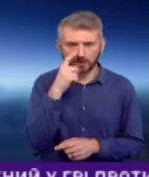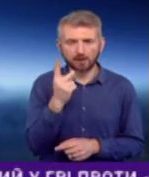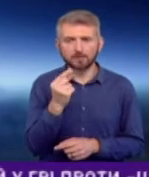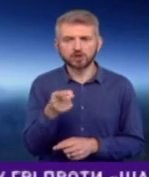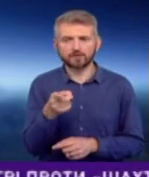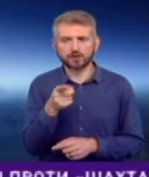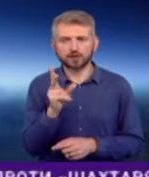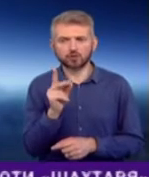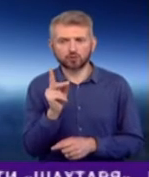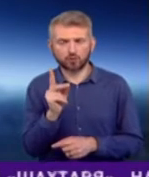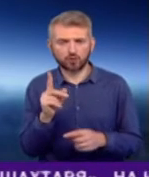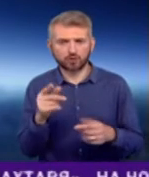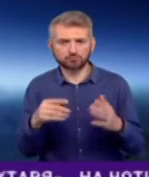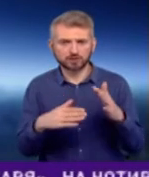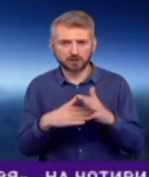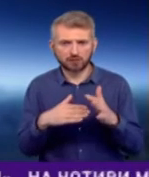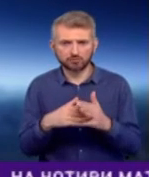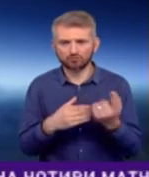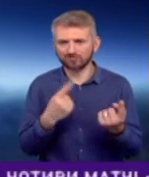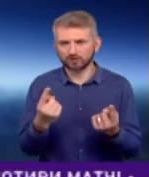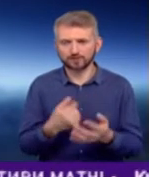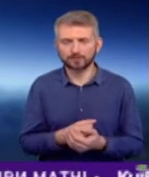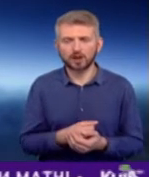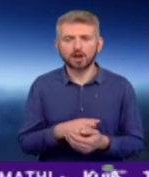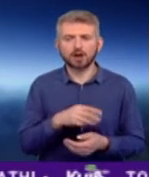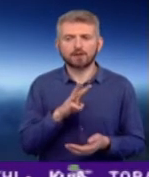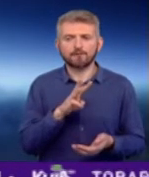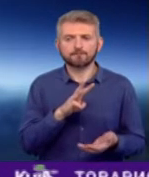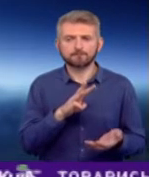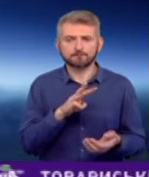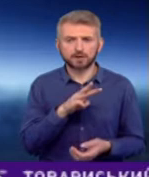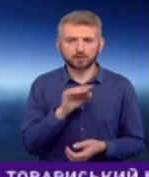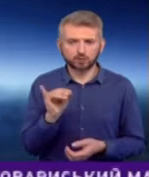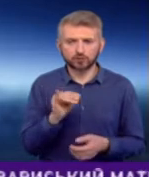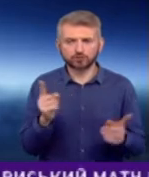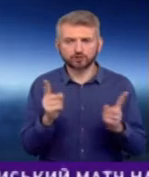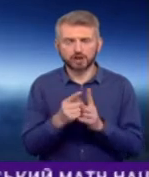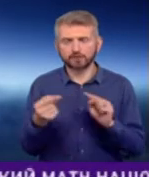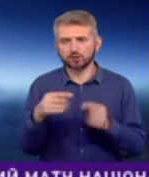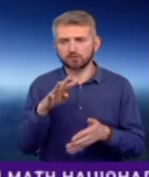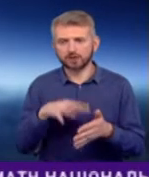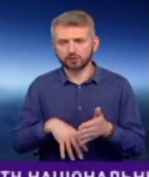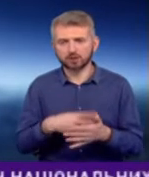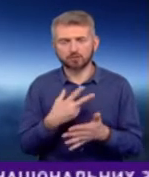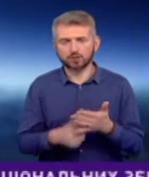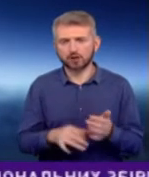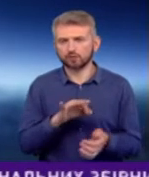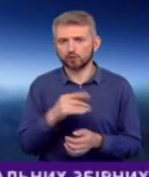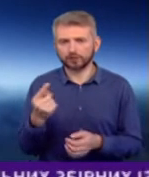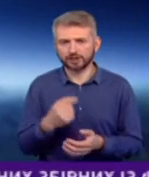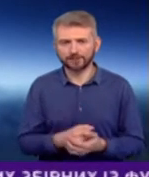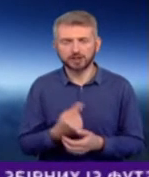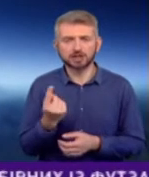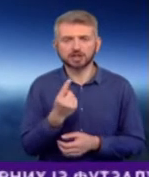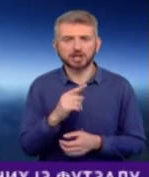тайму Нерес зрівняв рахунок 1-1. У Манчестері Ман Юнайтед зустрічався з Барселоною, поступився 0-1.